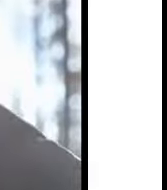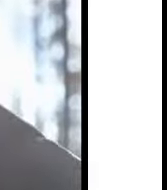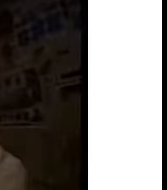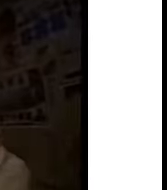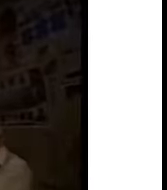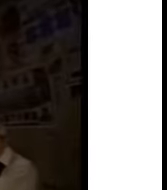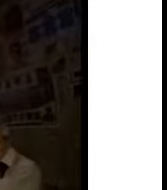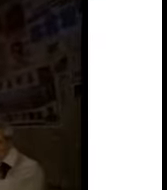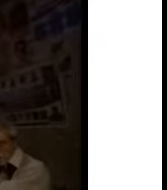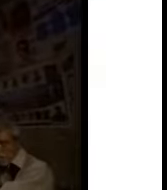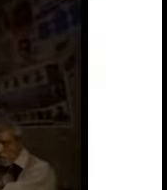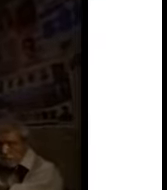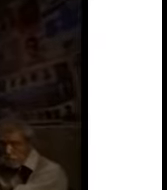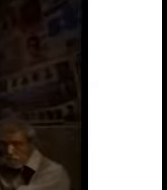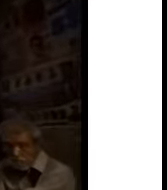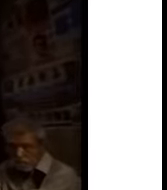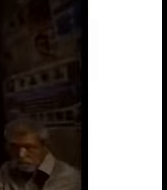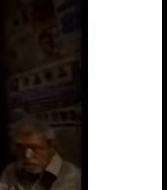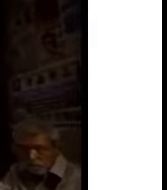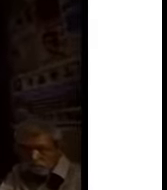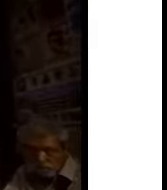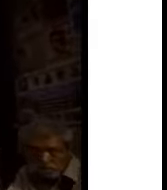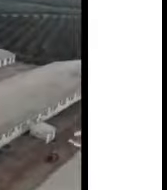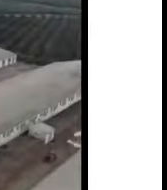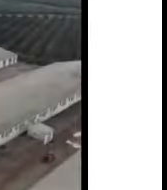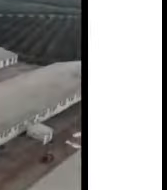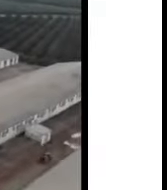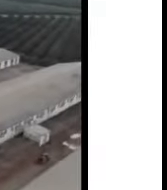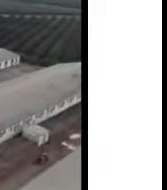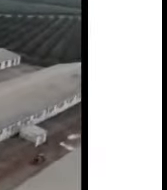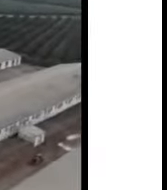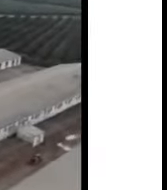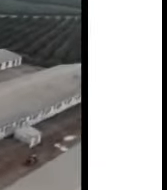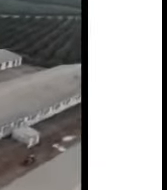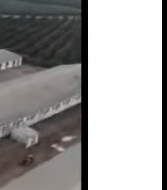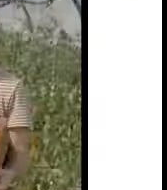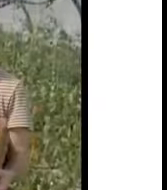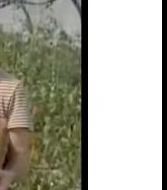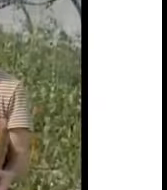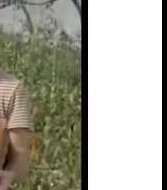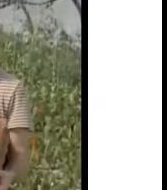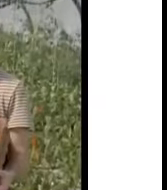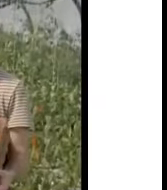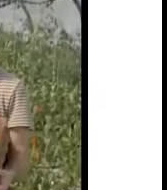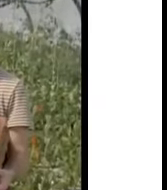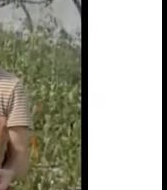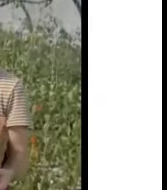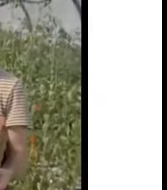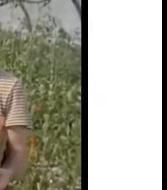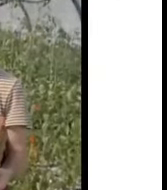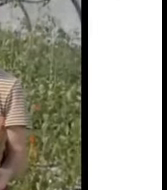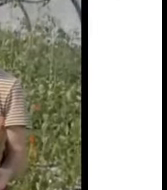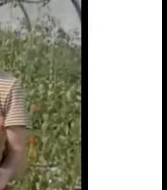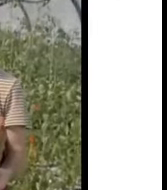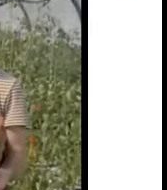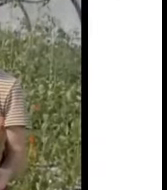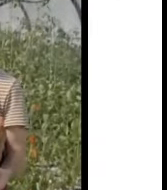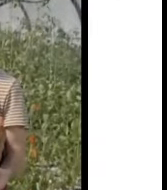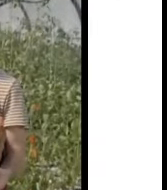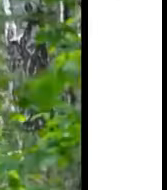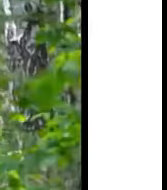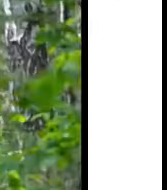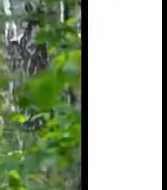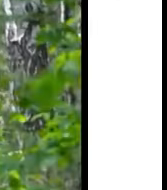terra, la risposta al grido dei poveri, l'economia ecologica, l'adozione di uno stile di vita